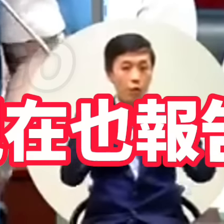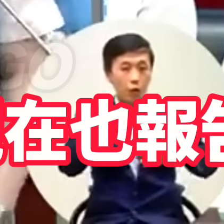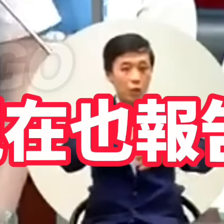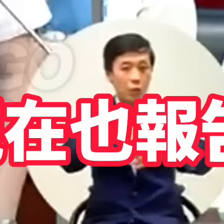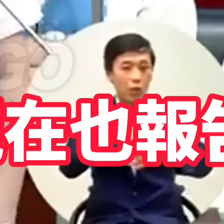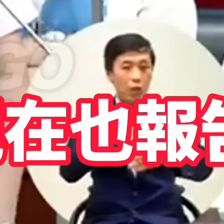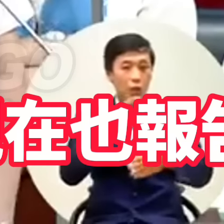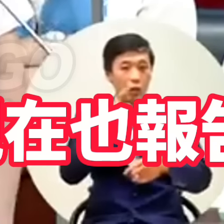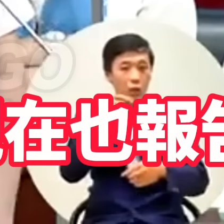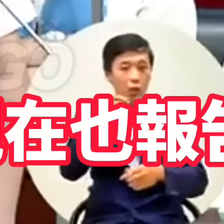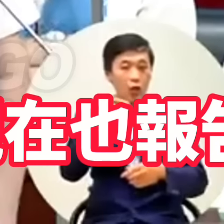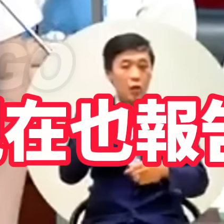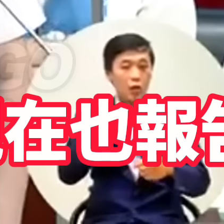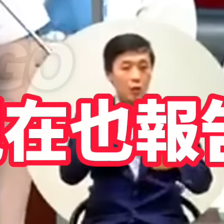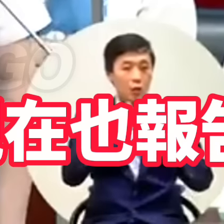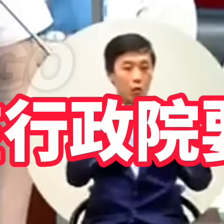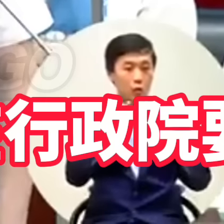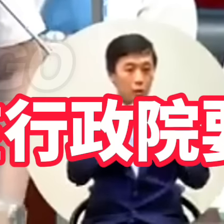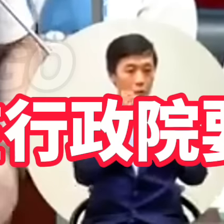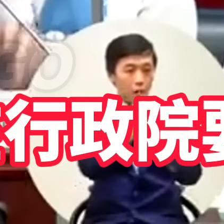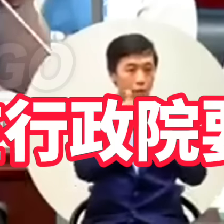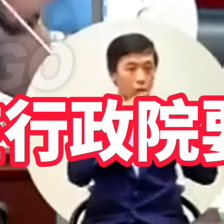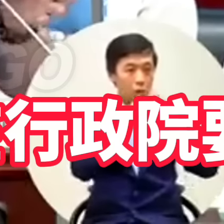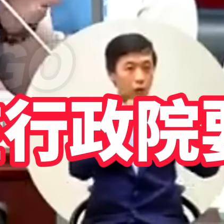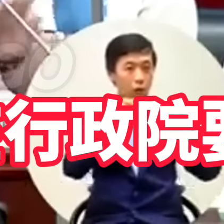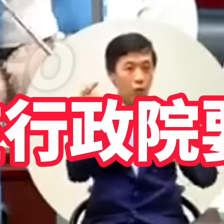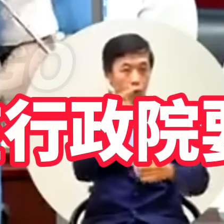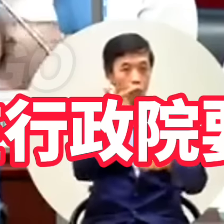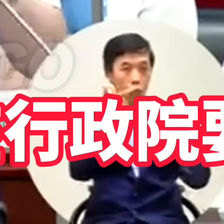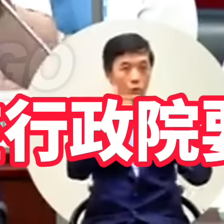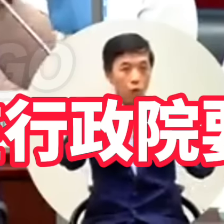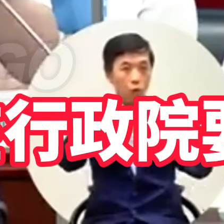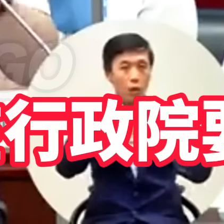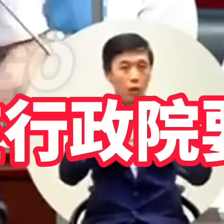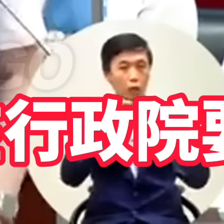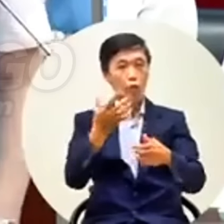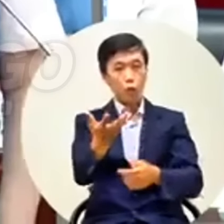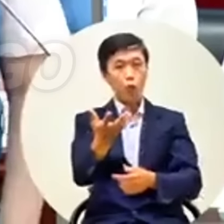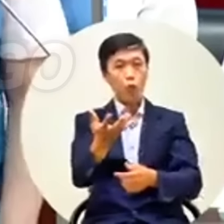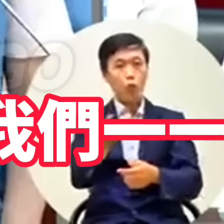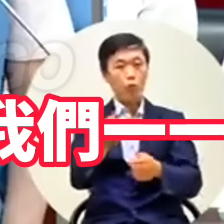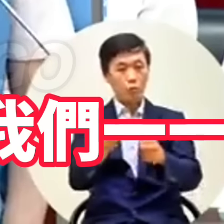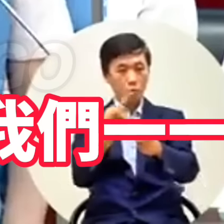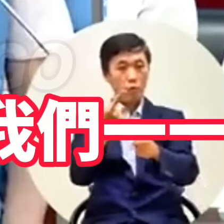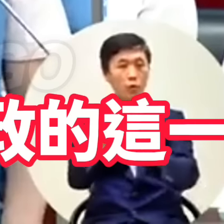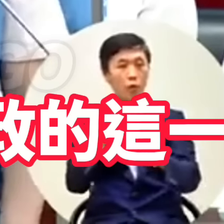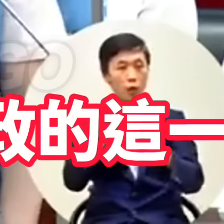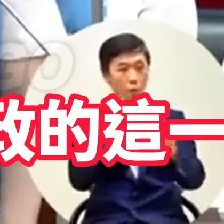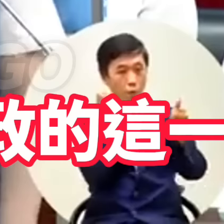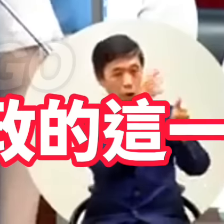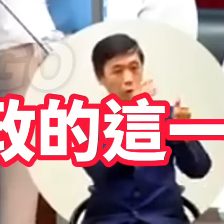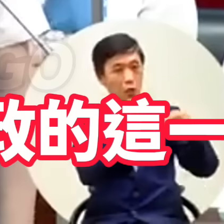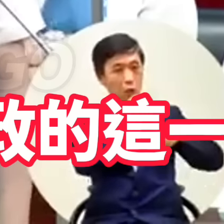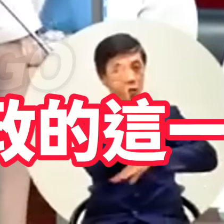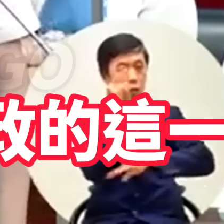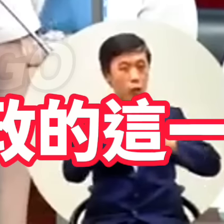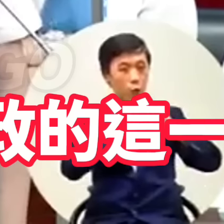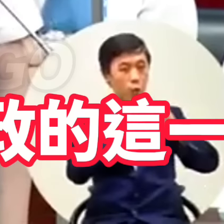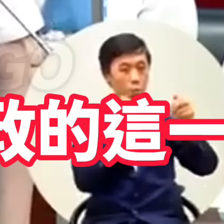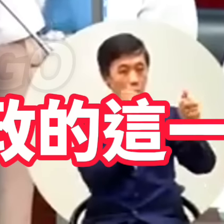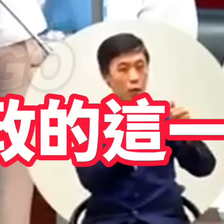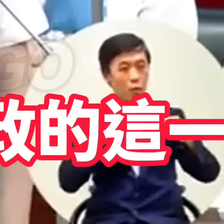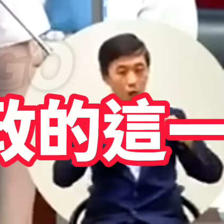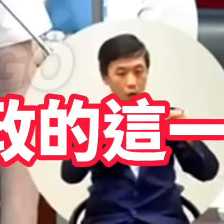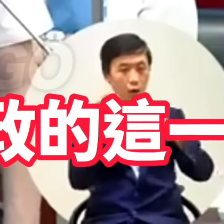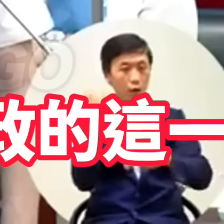了。我们现在报到这个消防署在行政院要去更新。我们第一都在为市政